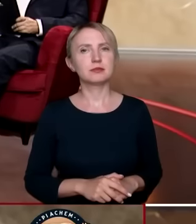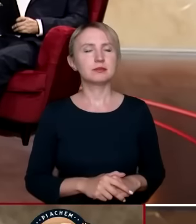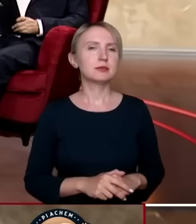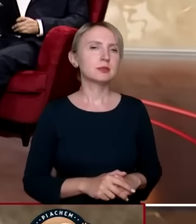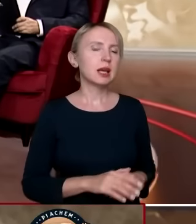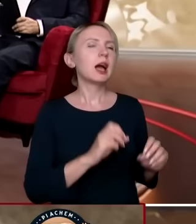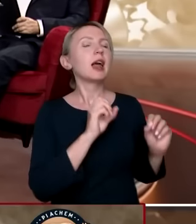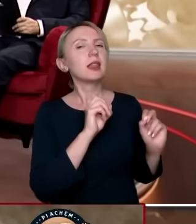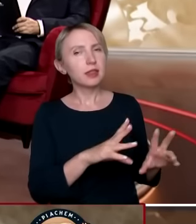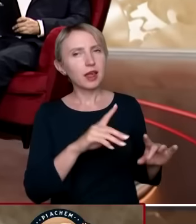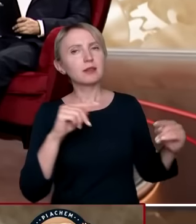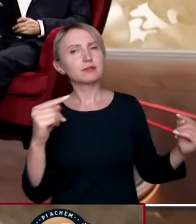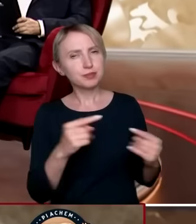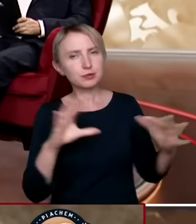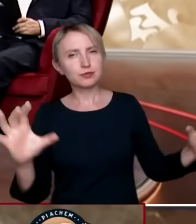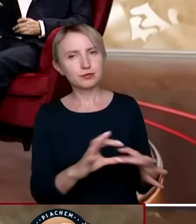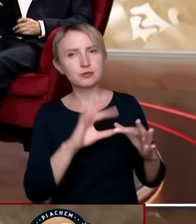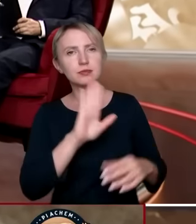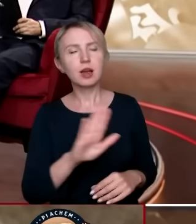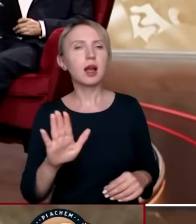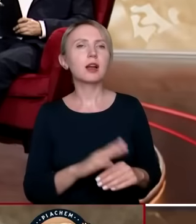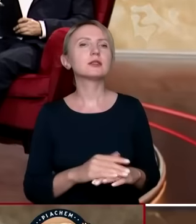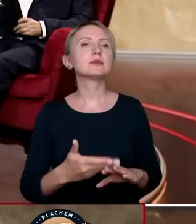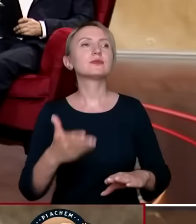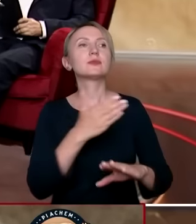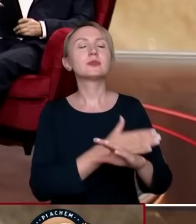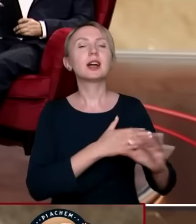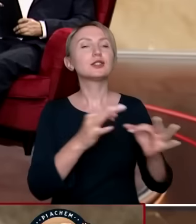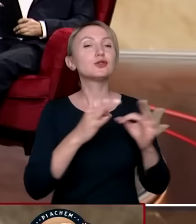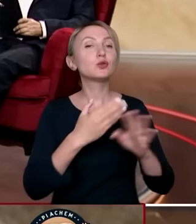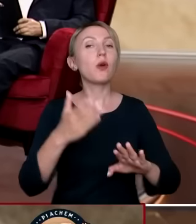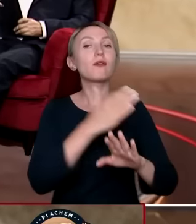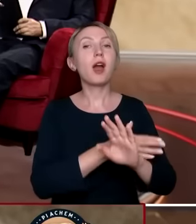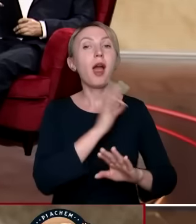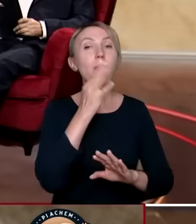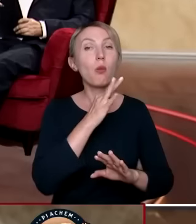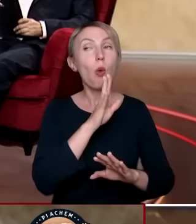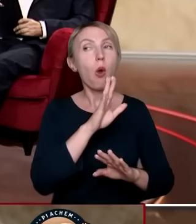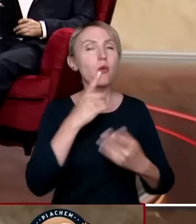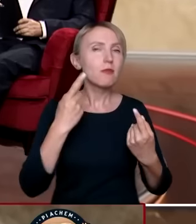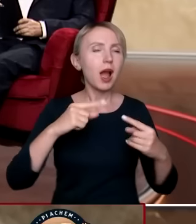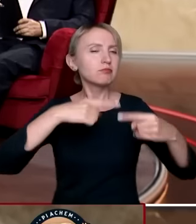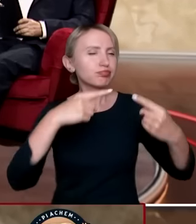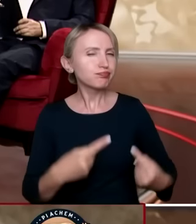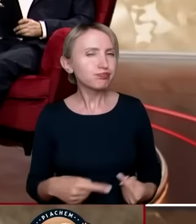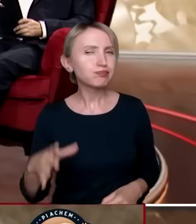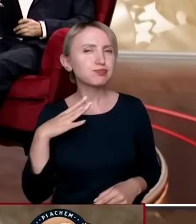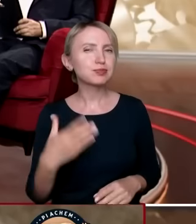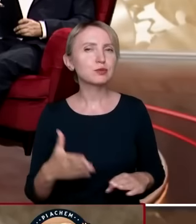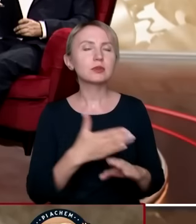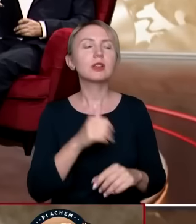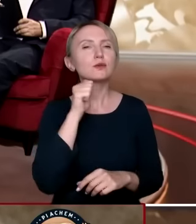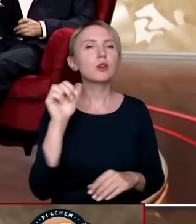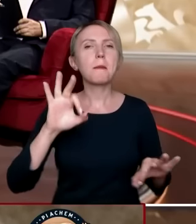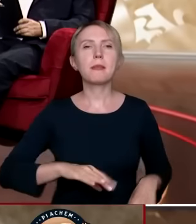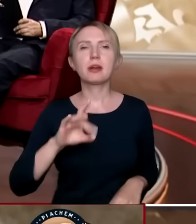Oj tak, iskrzy bardzo mocno. Zaszłości z młodości być, być może również są. No na pewno wczoraj pan Giertych i